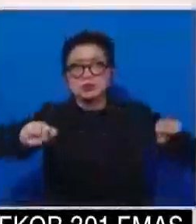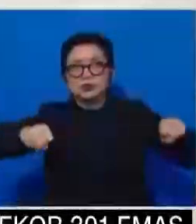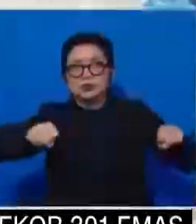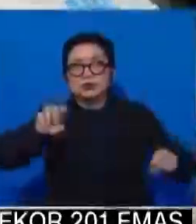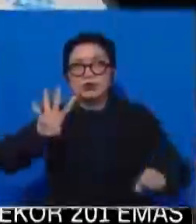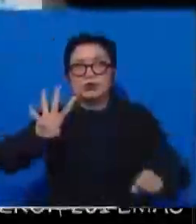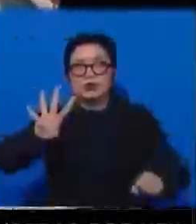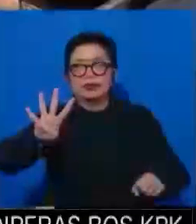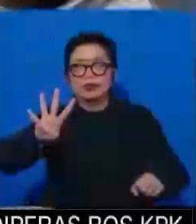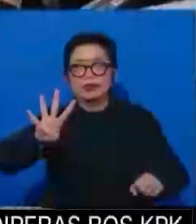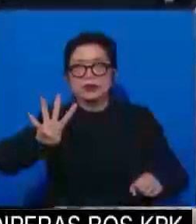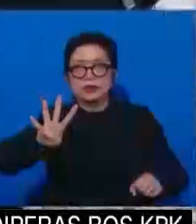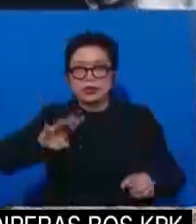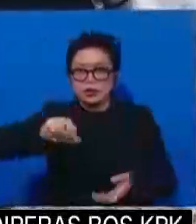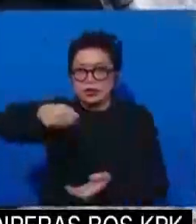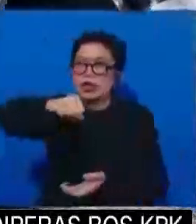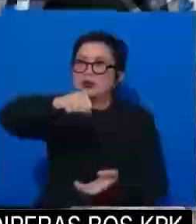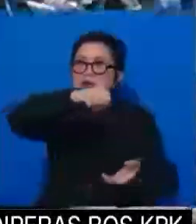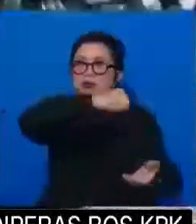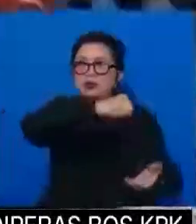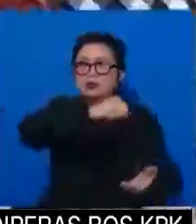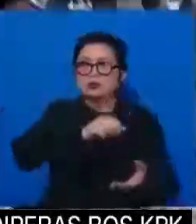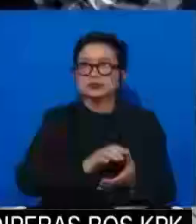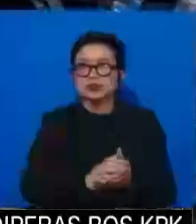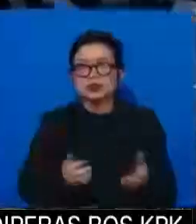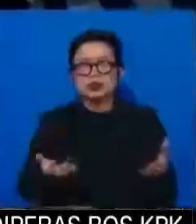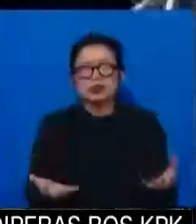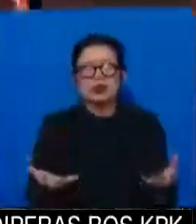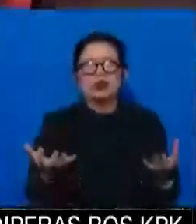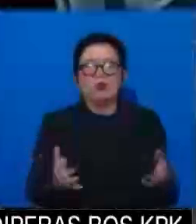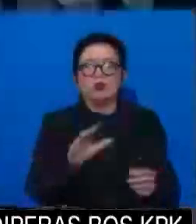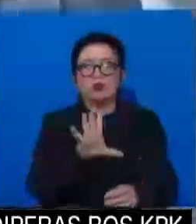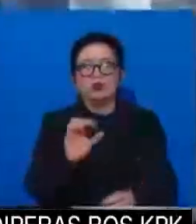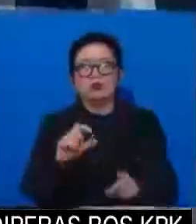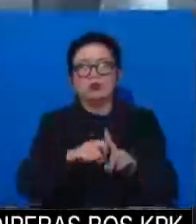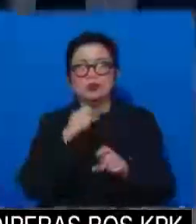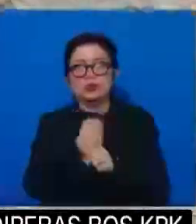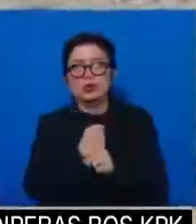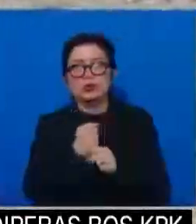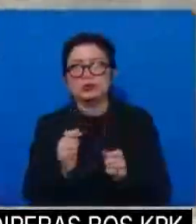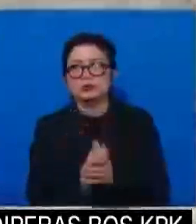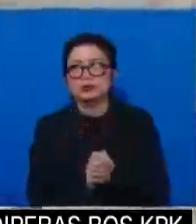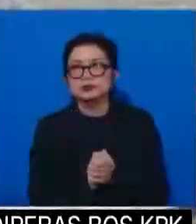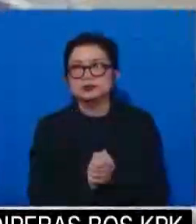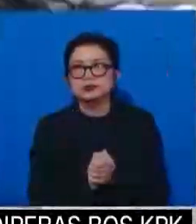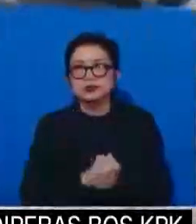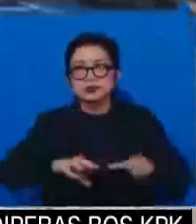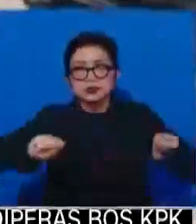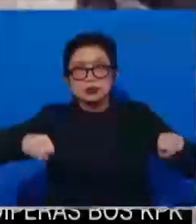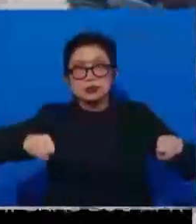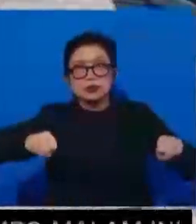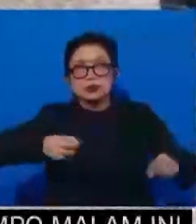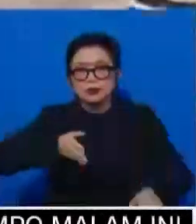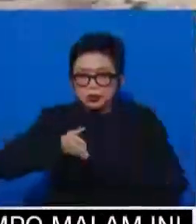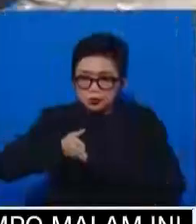karung garam dari lokasi panen. Satu karung beratnya lebih dari 50 kg. Untuk satu kali jalan, motor-motor